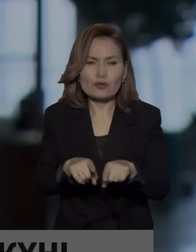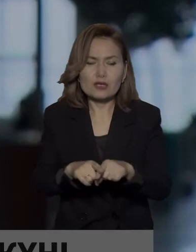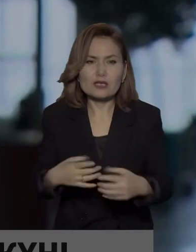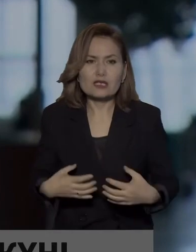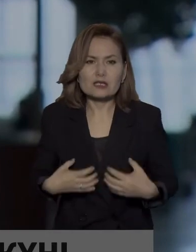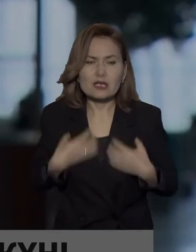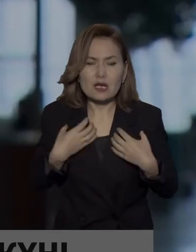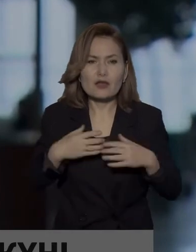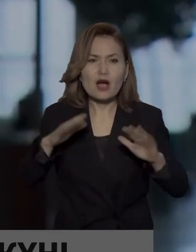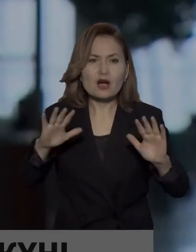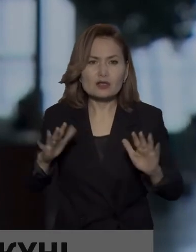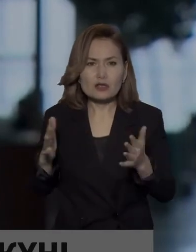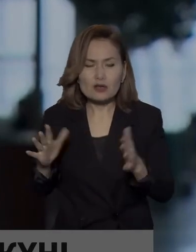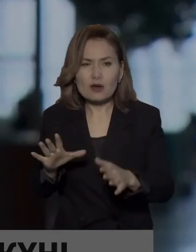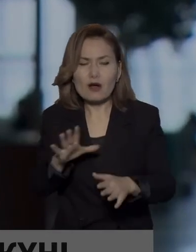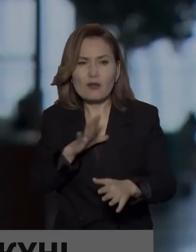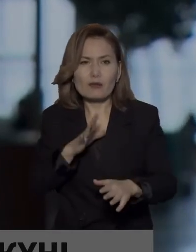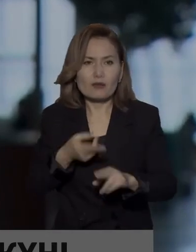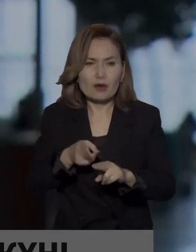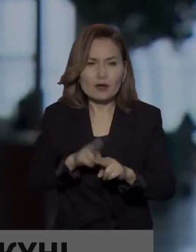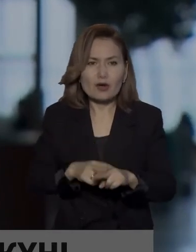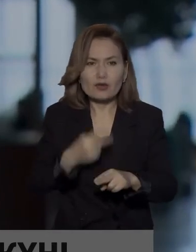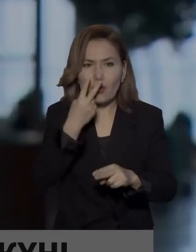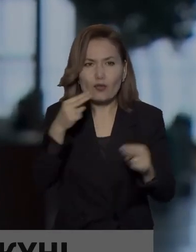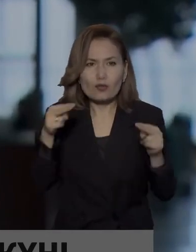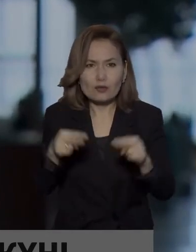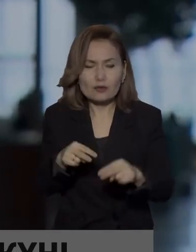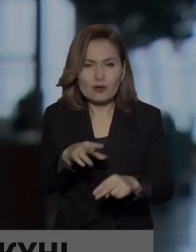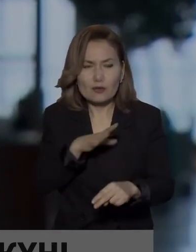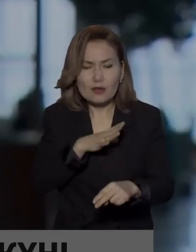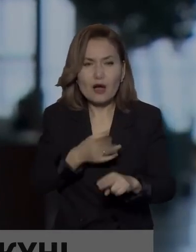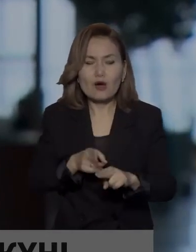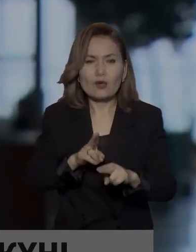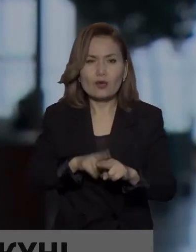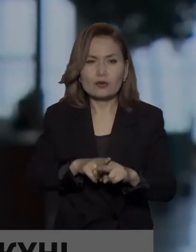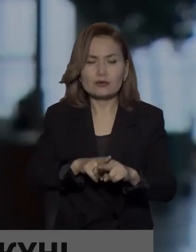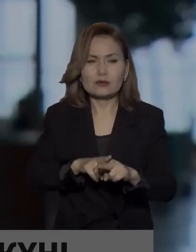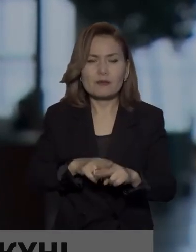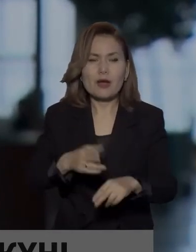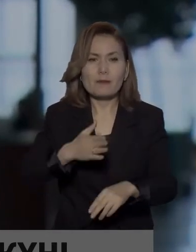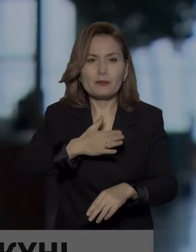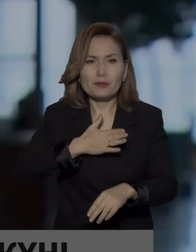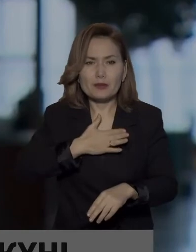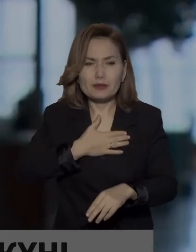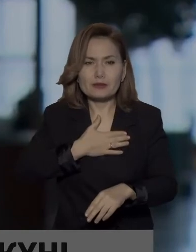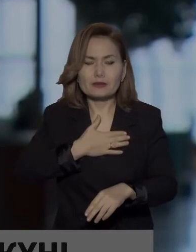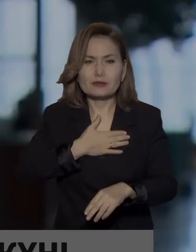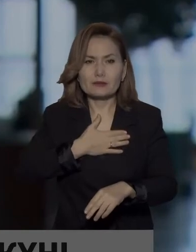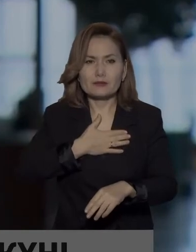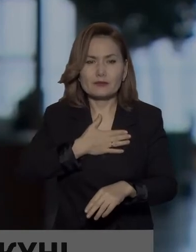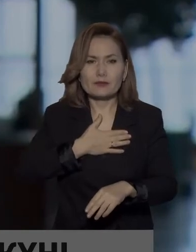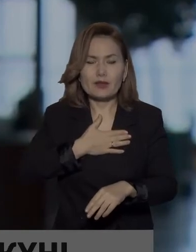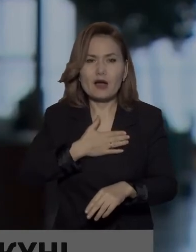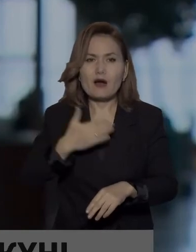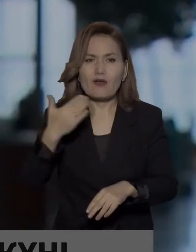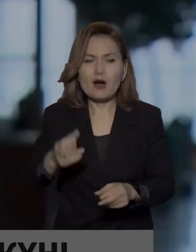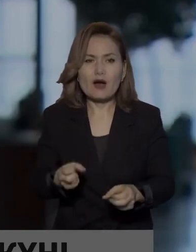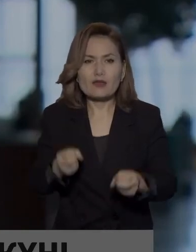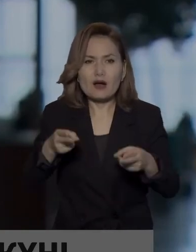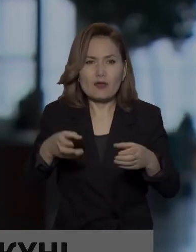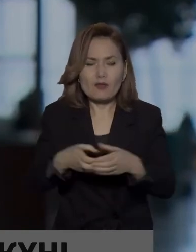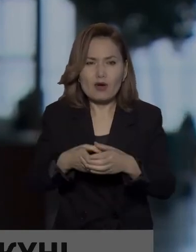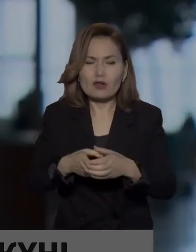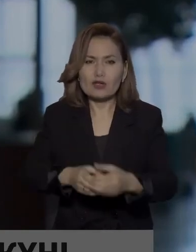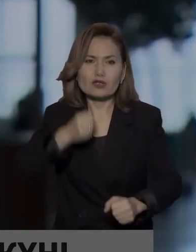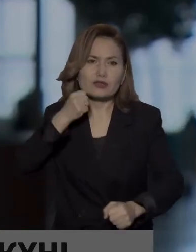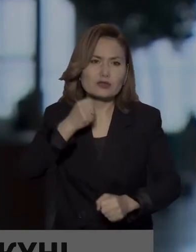түршігетіндей хайуандықтарға барғандығына көзіміз жетіп отыр. Сондықтан да біз оларды қатаң, ең